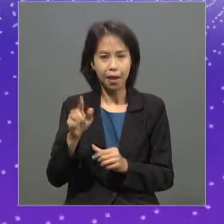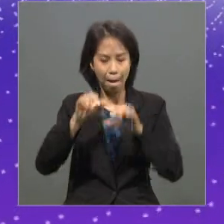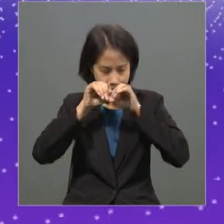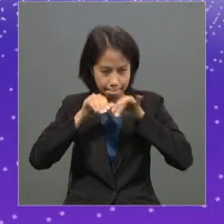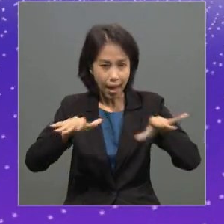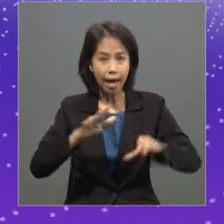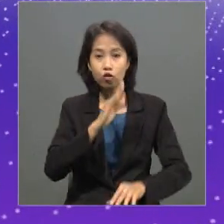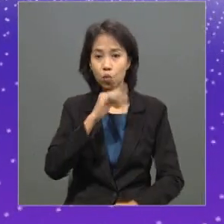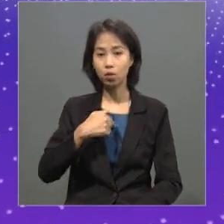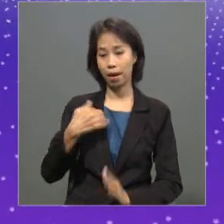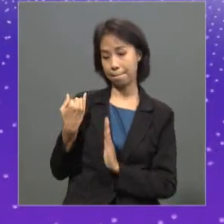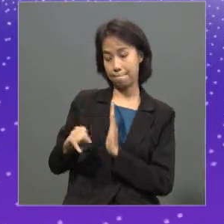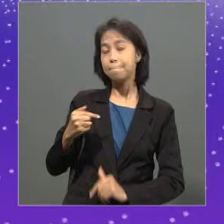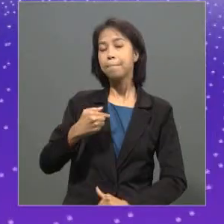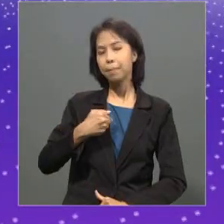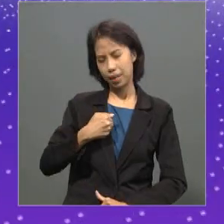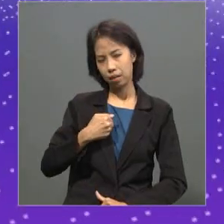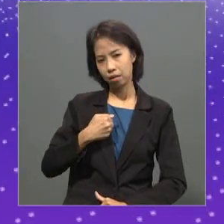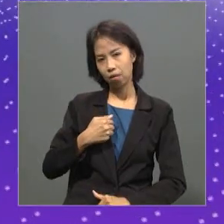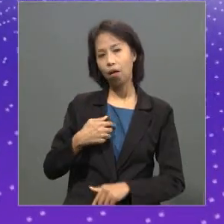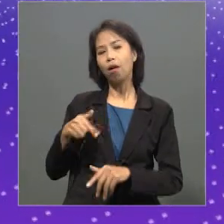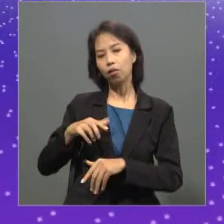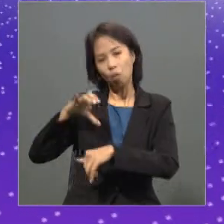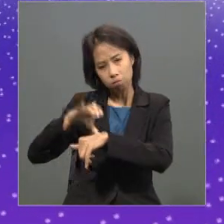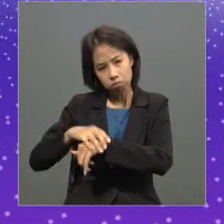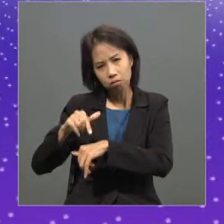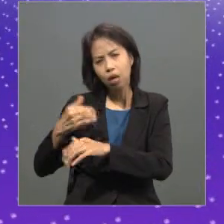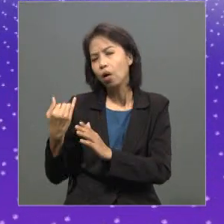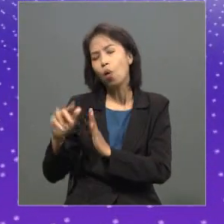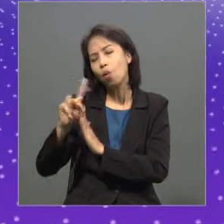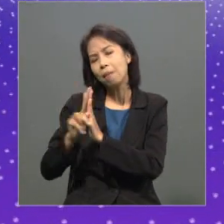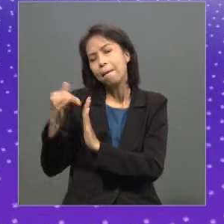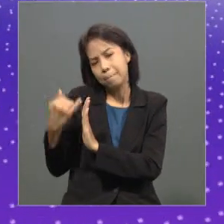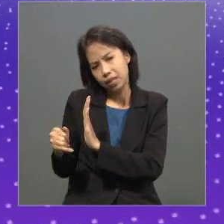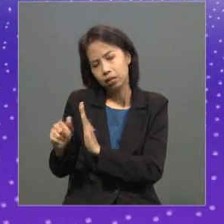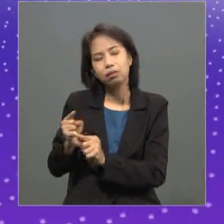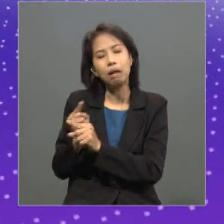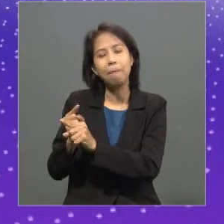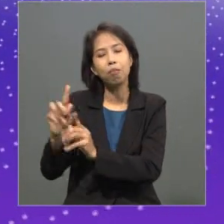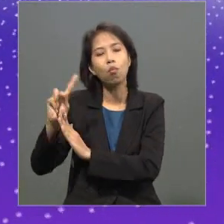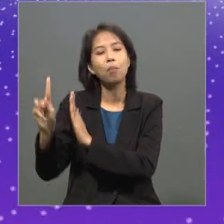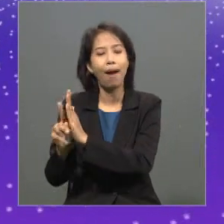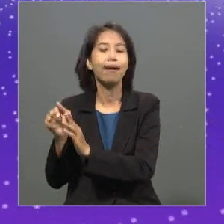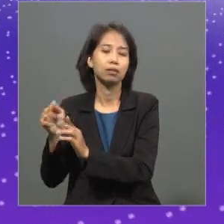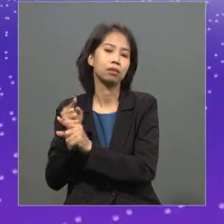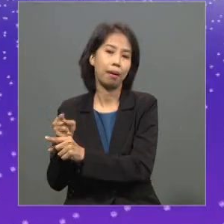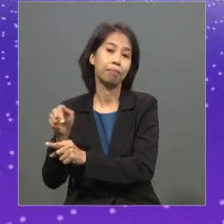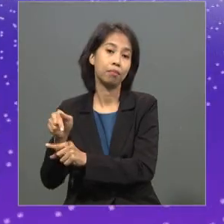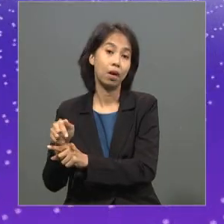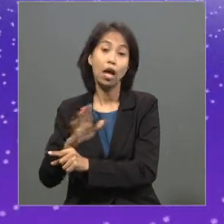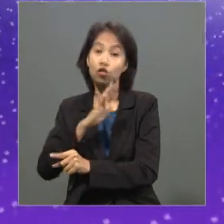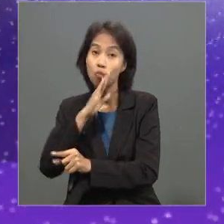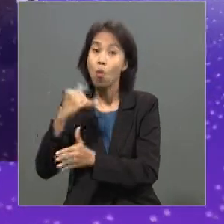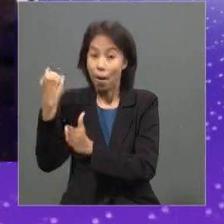ตามที่ถูกกล่าวหาก็ย่อมจะต้องได้รับโทษทางกฎหมายอย่างถึงที่สุดอย่างแน่นอนเมื่อถึงวันนั้นเนี่ยค่อยมาด่า